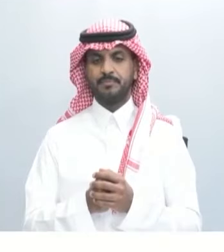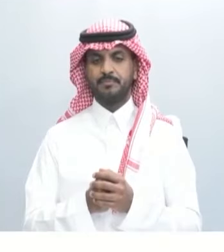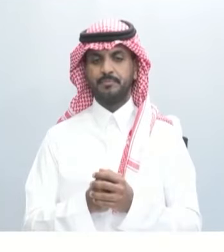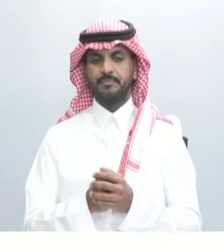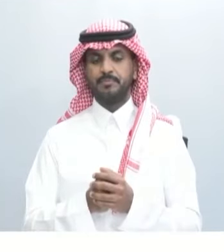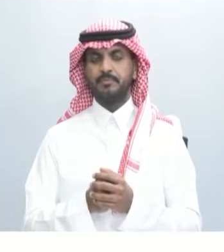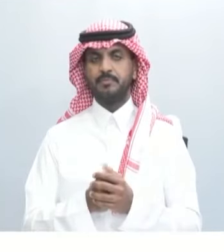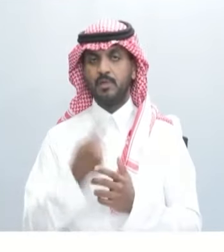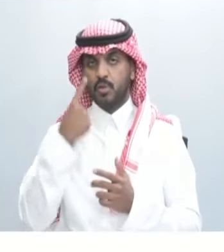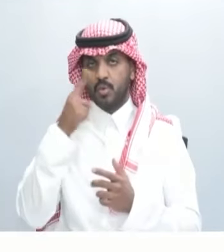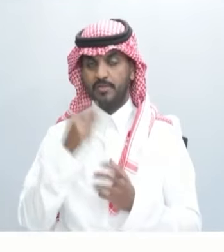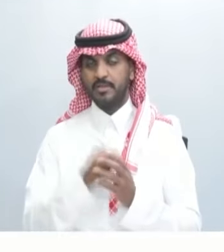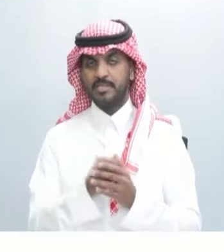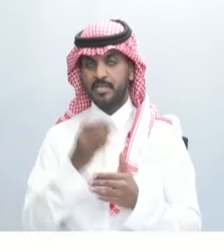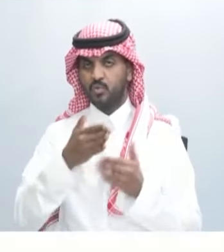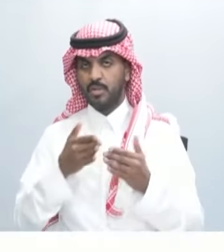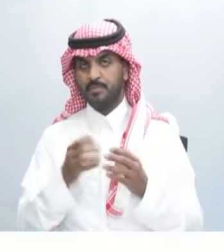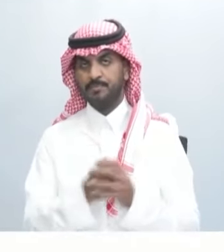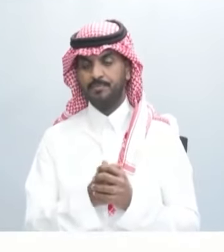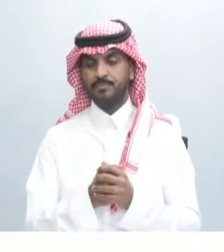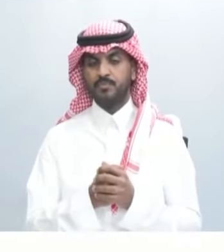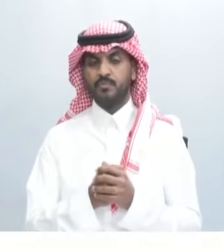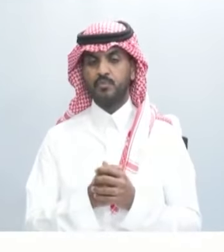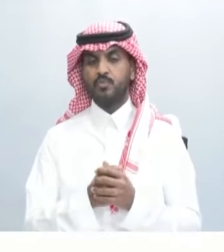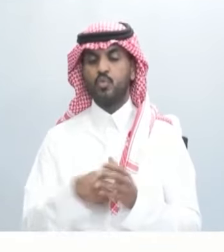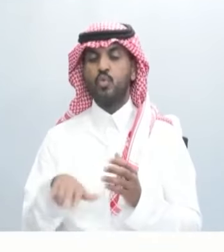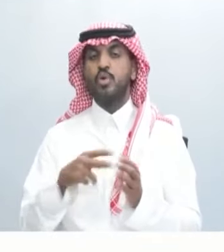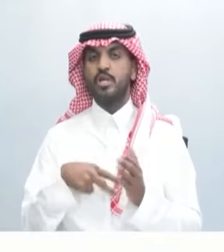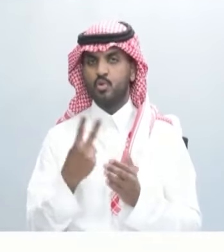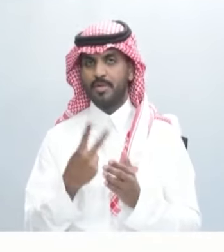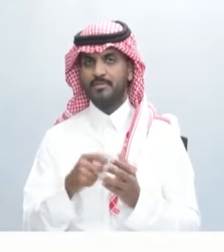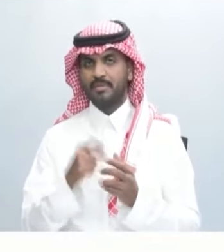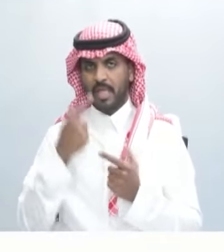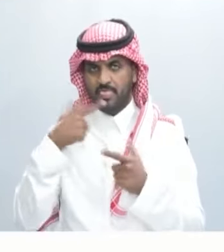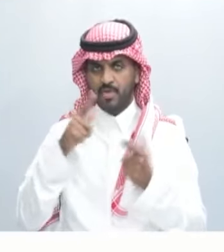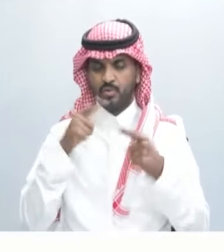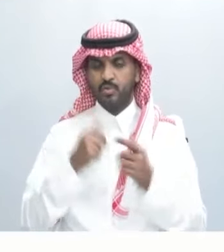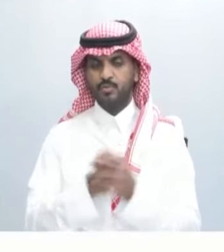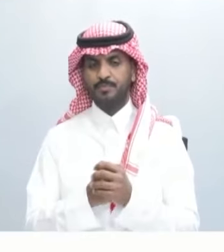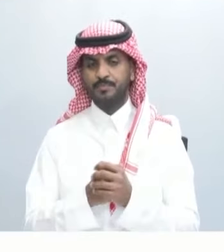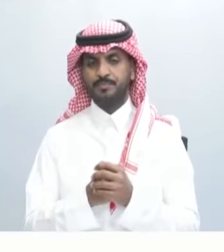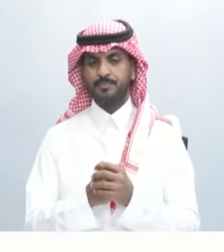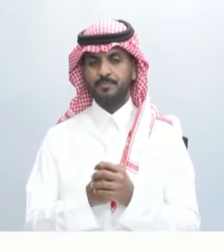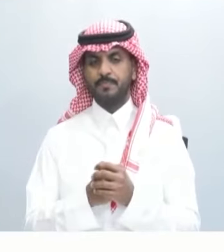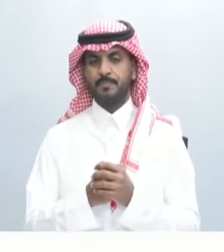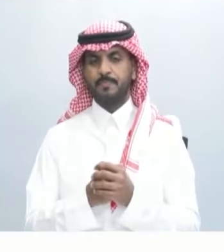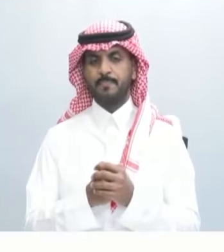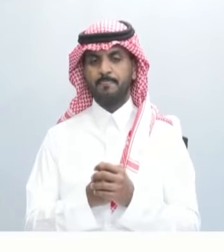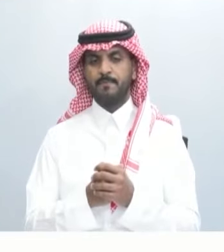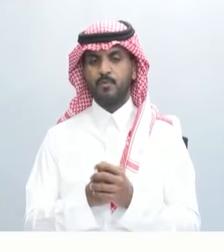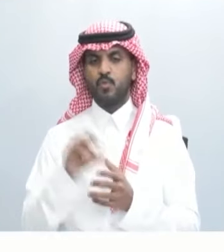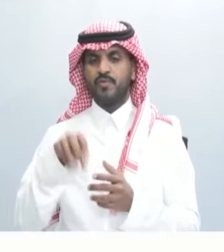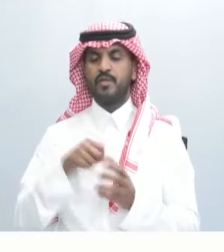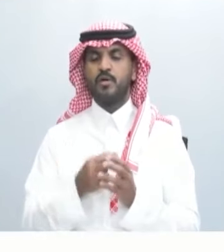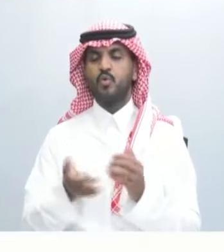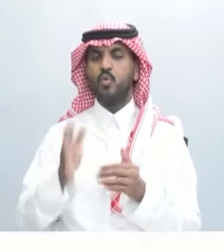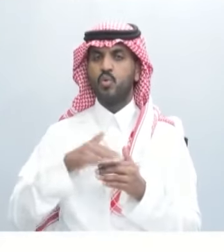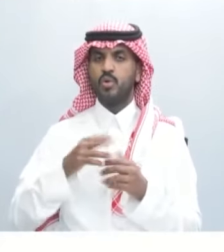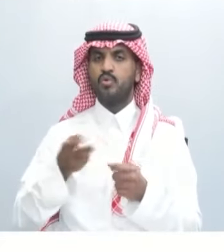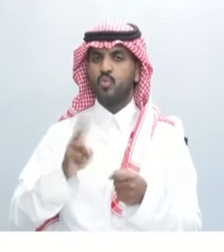ابنائي بناتي لو لاحظنا سلطه الخضار كل يومين تظهر كل يومين تظهر صح ولا لا وضعناها كل